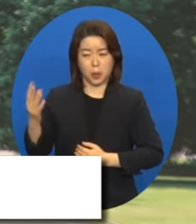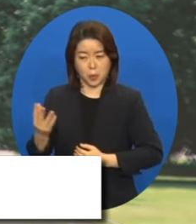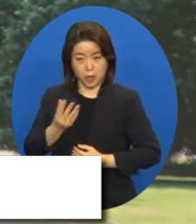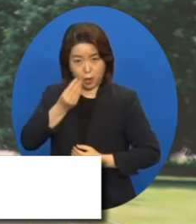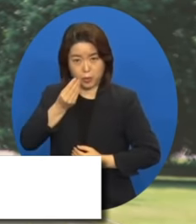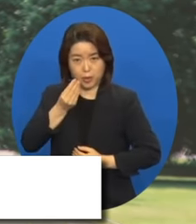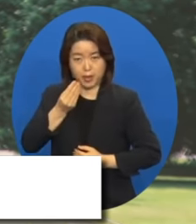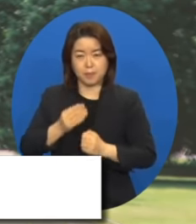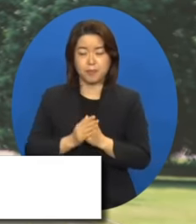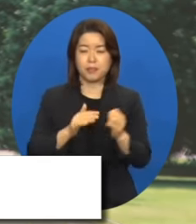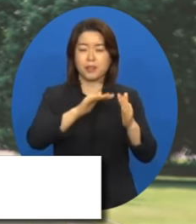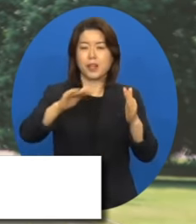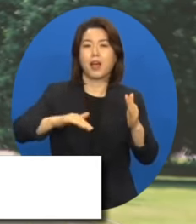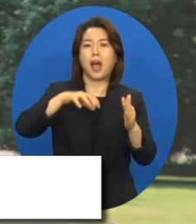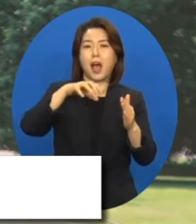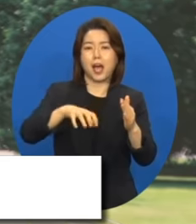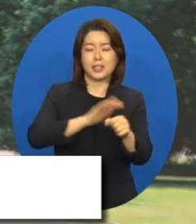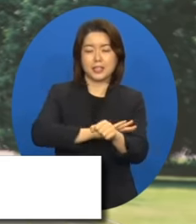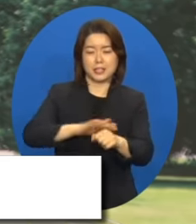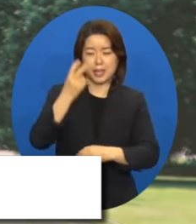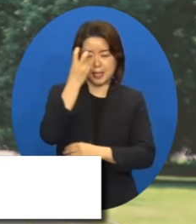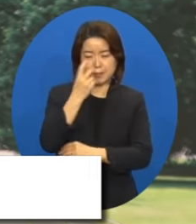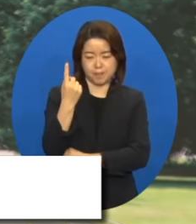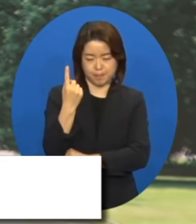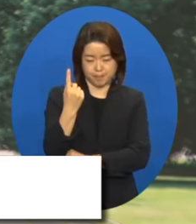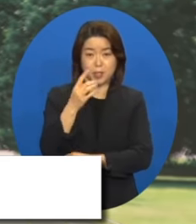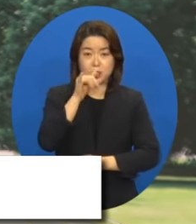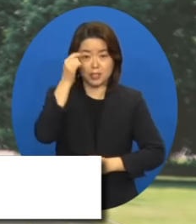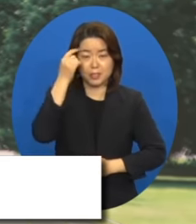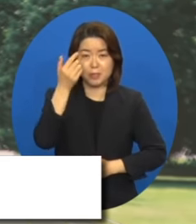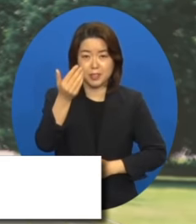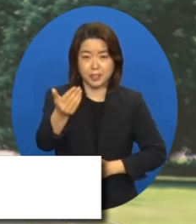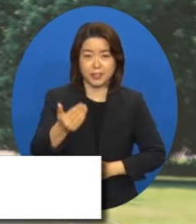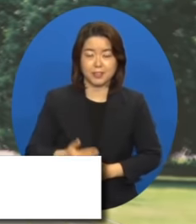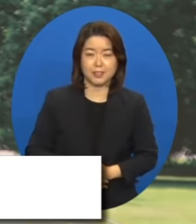거룩함이 가정 안에 잘 지켜지고 있습니까?